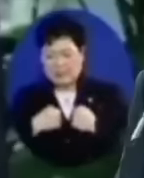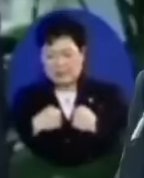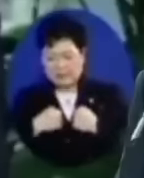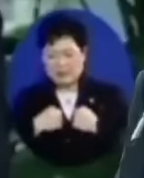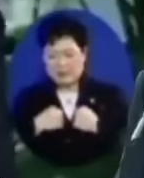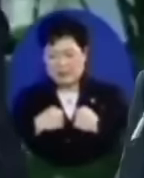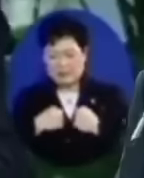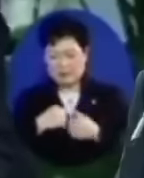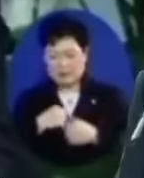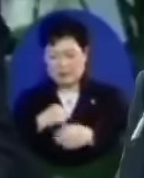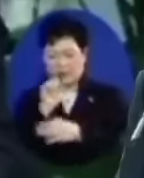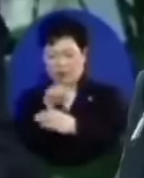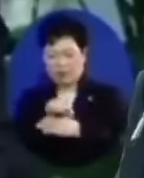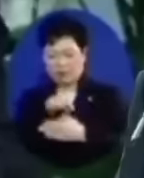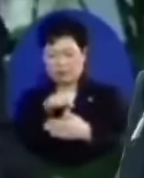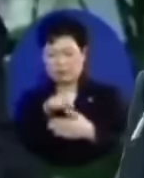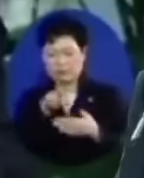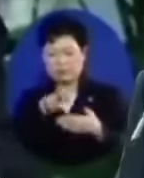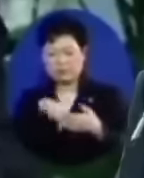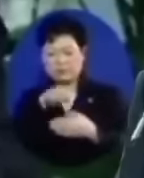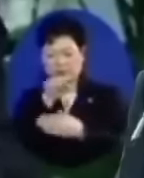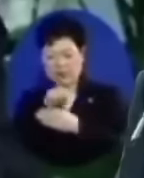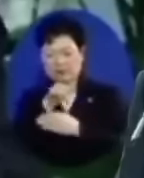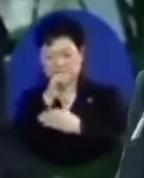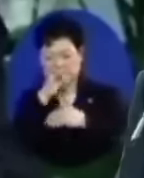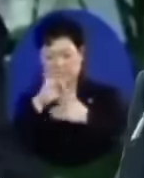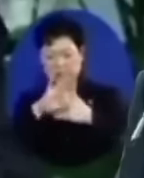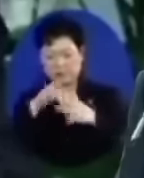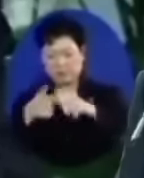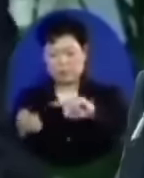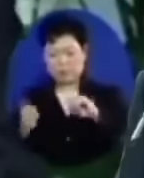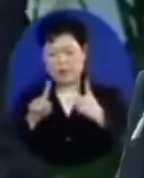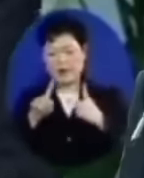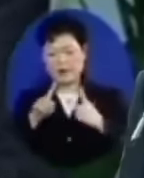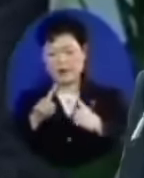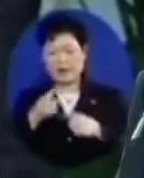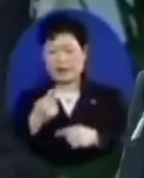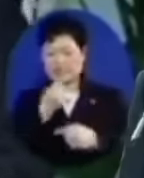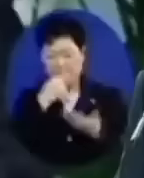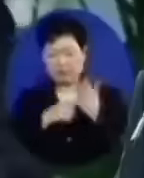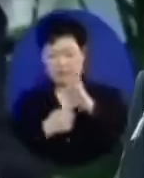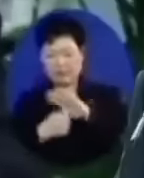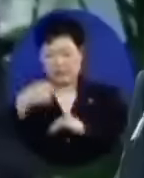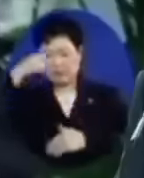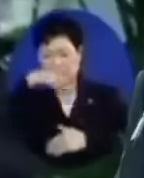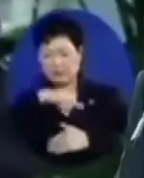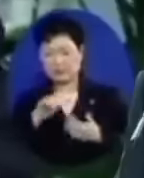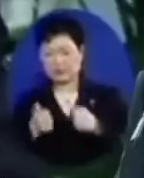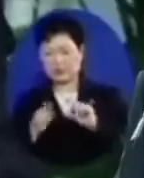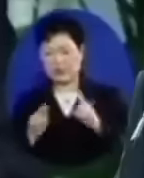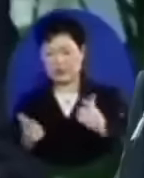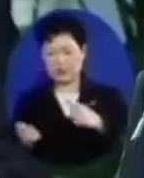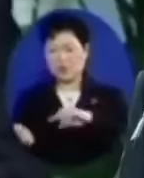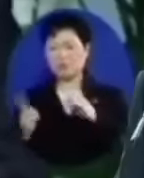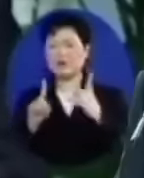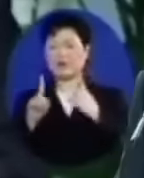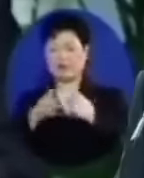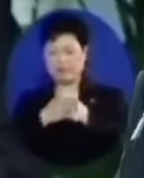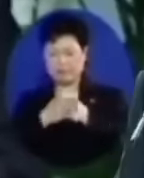묵상하고 있으면 예수님의 부활의 생명도 나타난다는 것입니다. 예수님이 그냥 죽은 것이 아니라